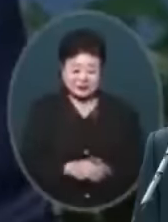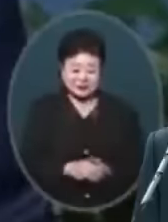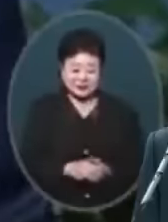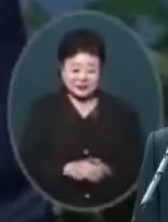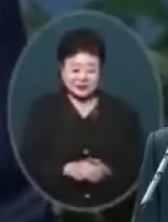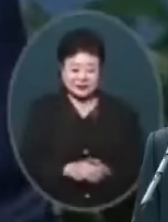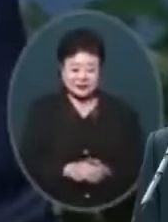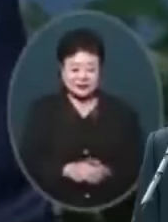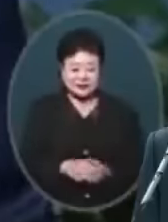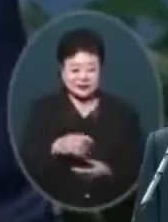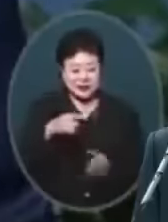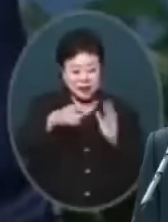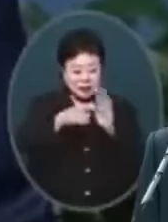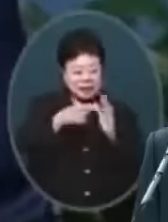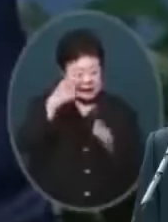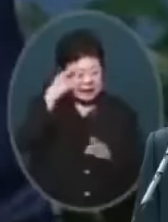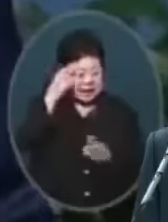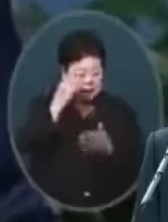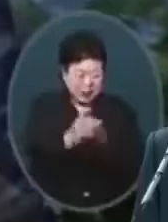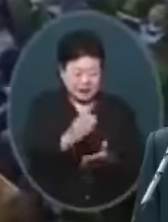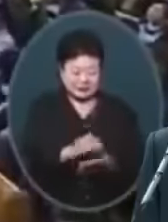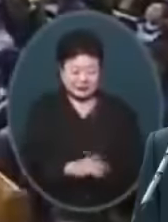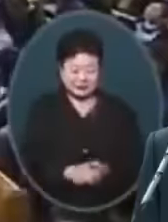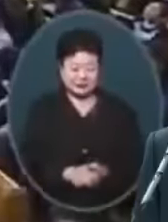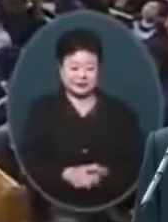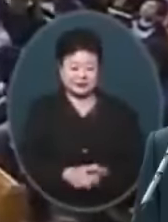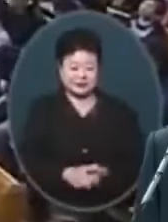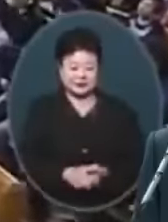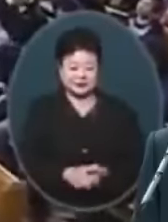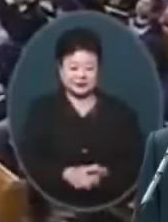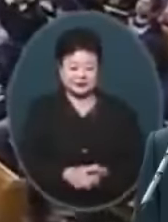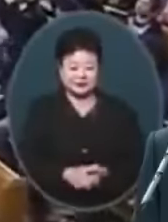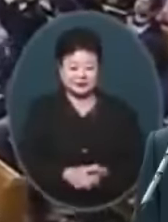갖고 부정적인 자화상을 갖지 말자.